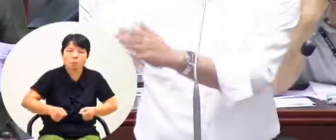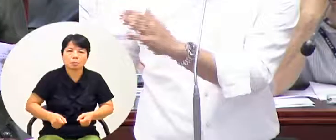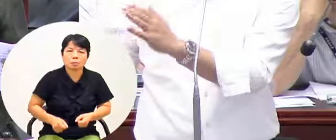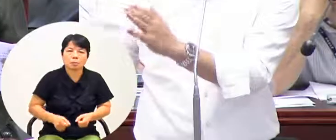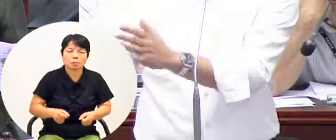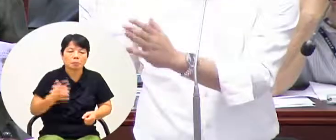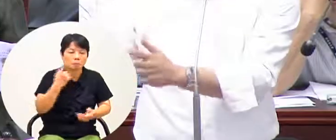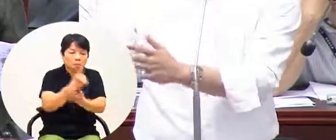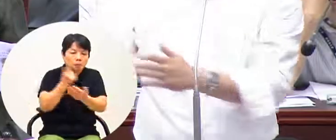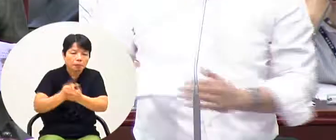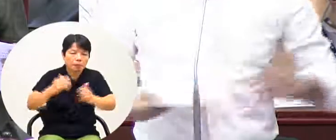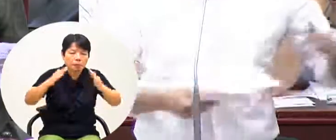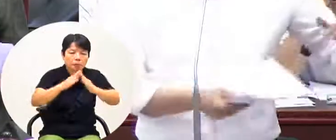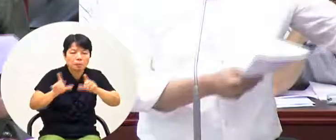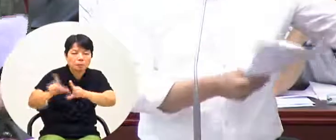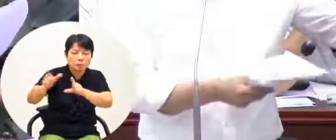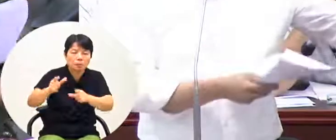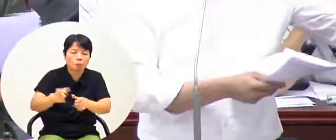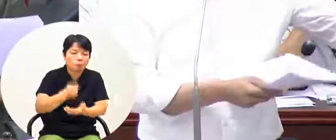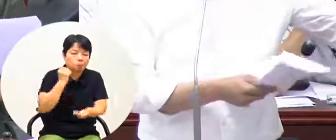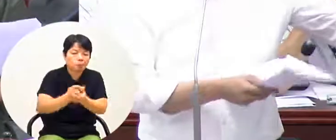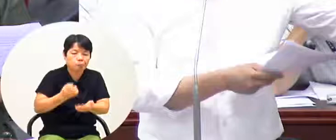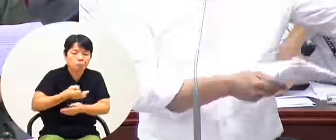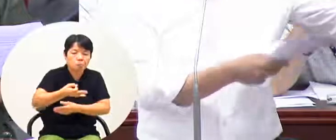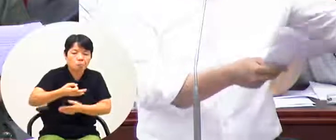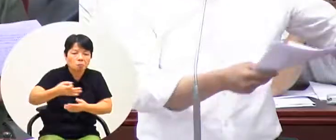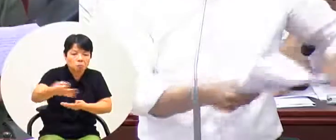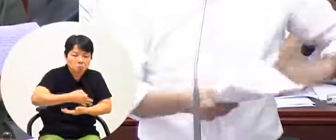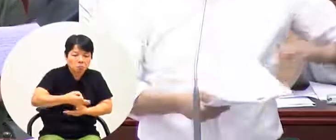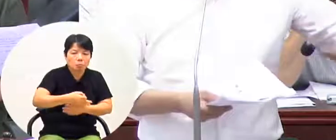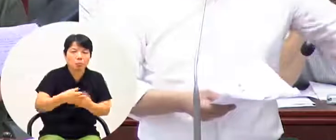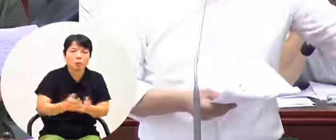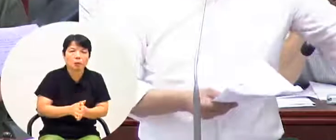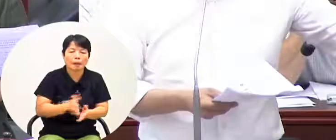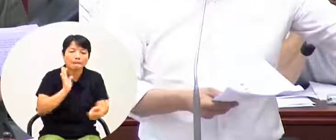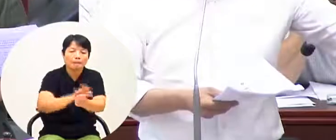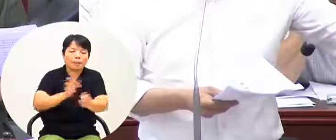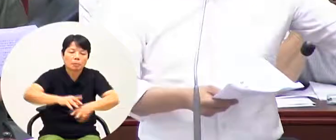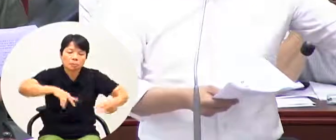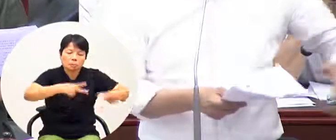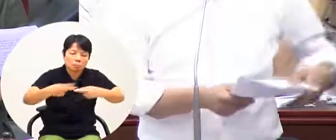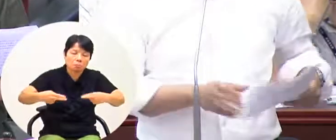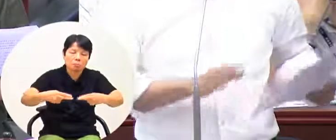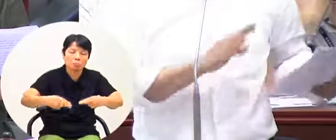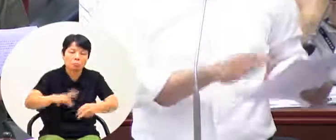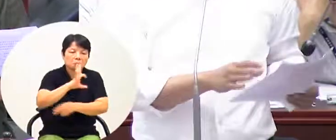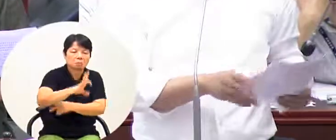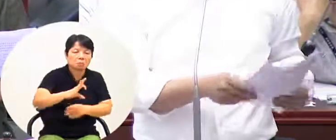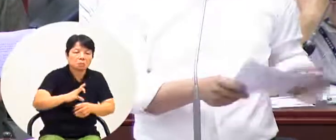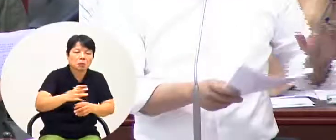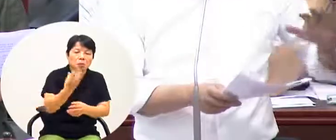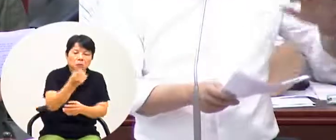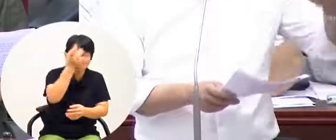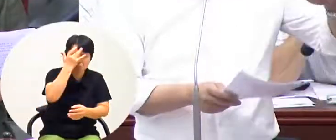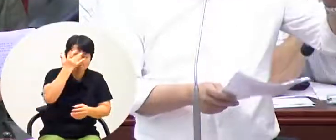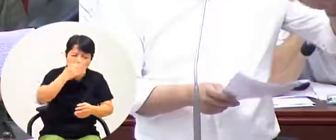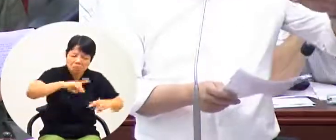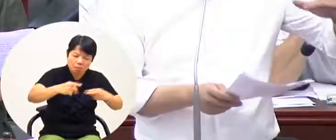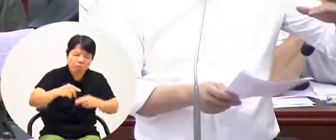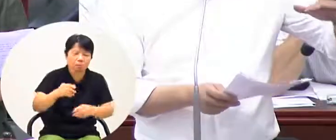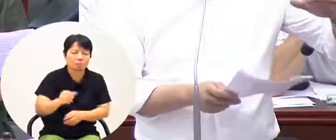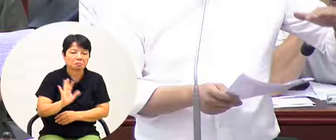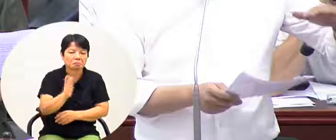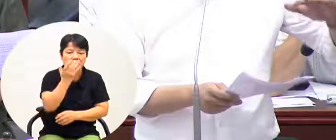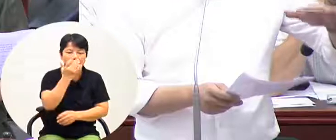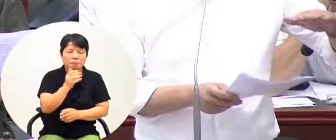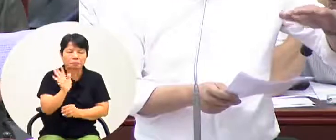你那些少少的租金，他会特别去花钱去把厕所做成无障碍。所以在这样的状况之下，事实上他们在一般的